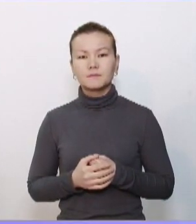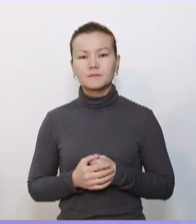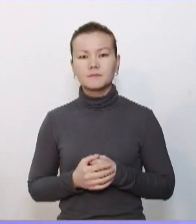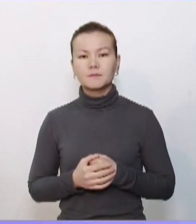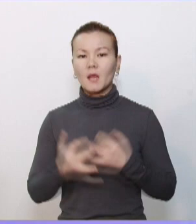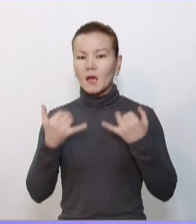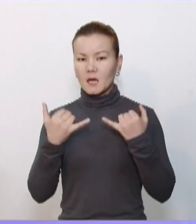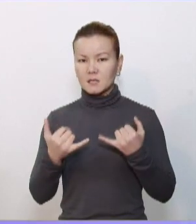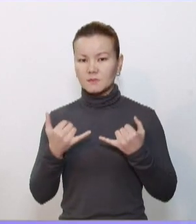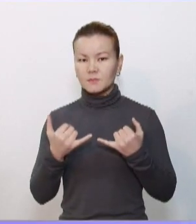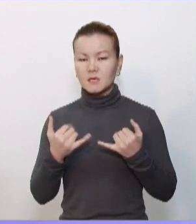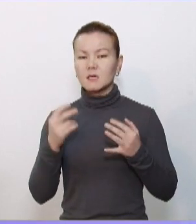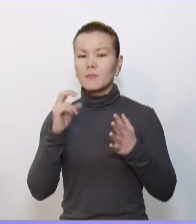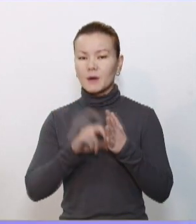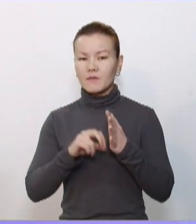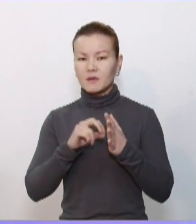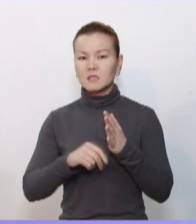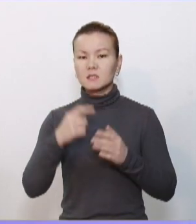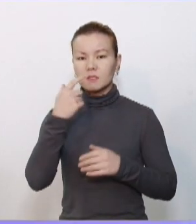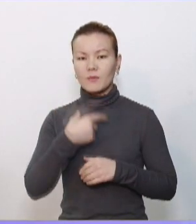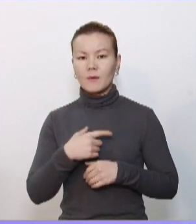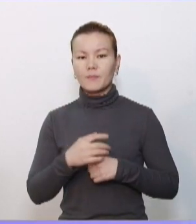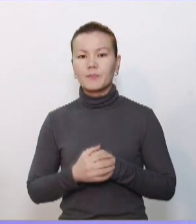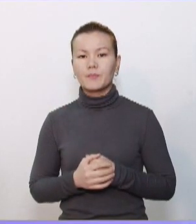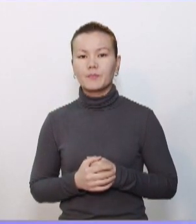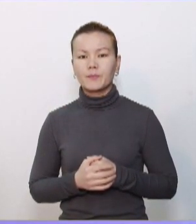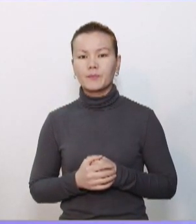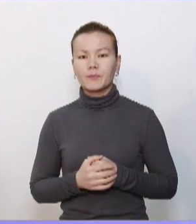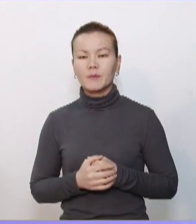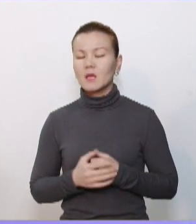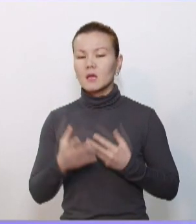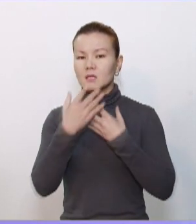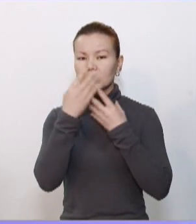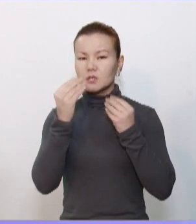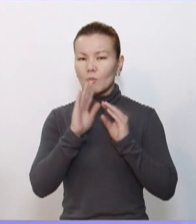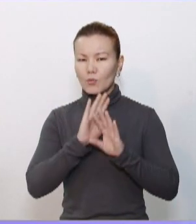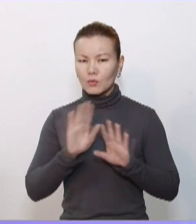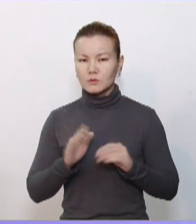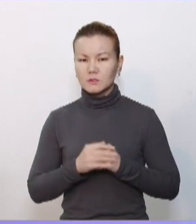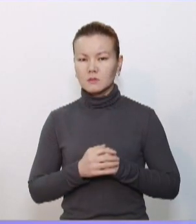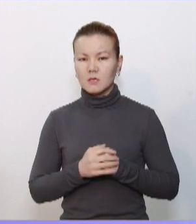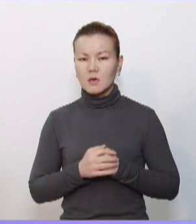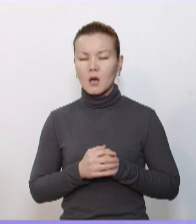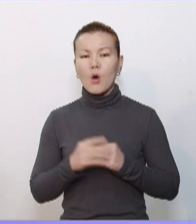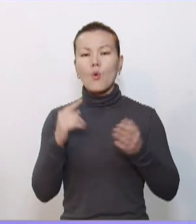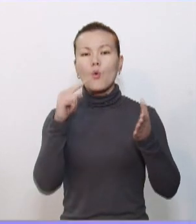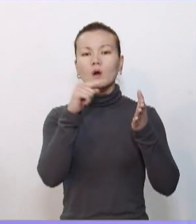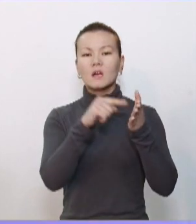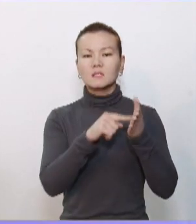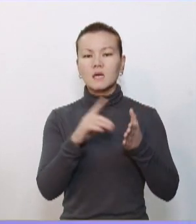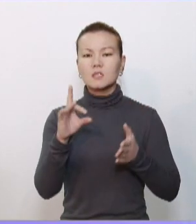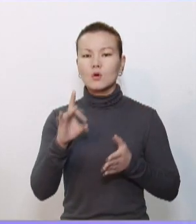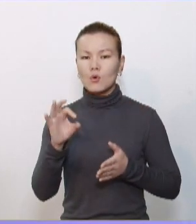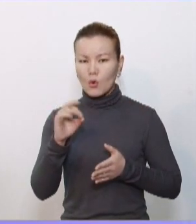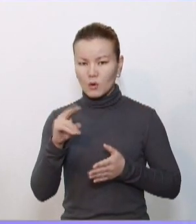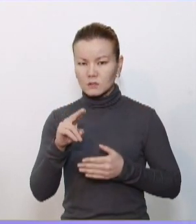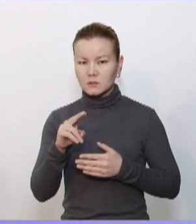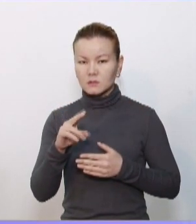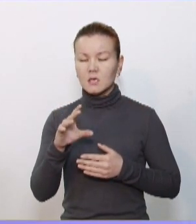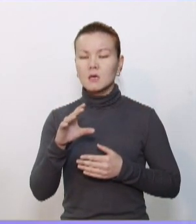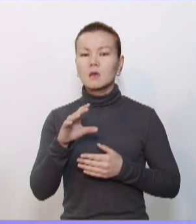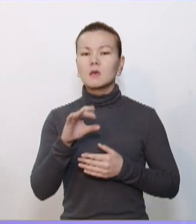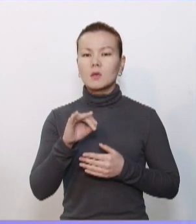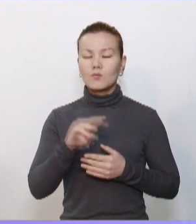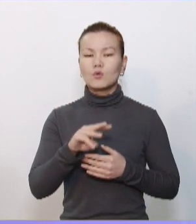А теперь проверьте себя. Не забудьте указать род